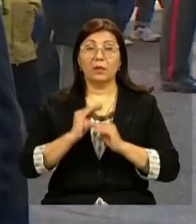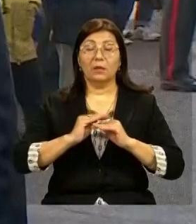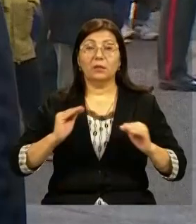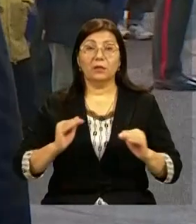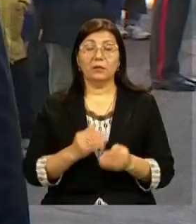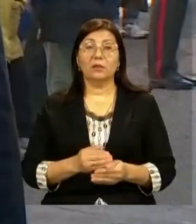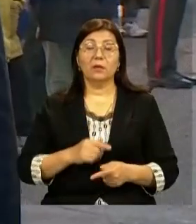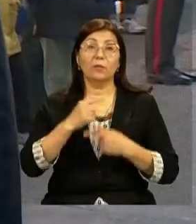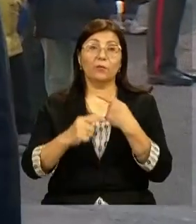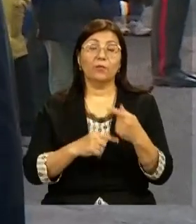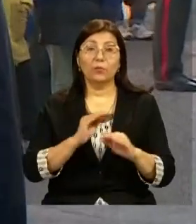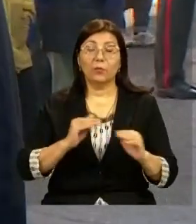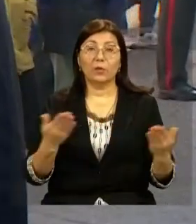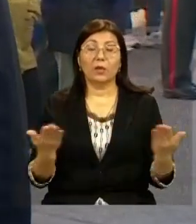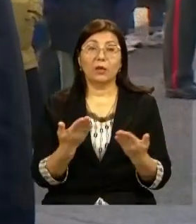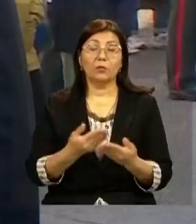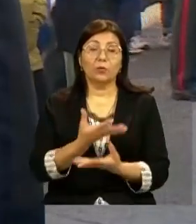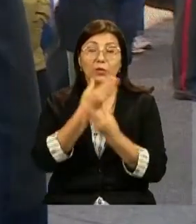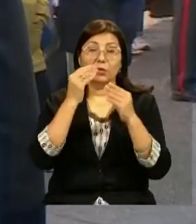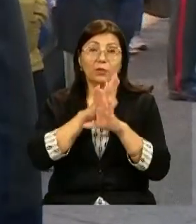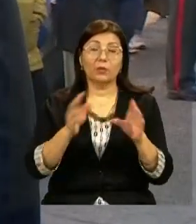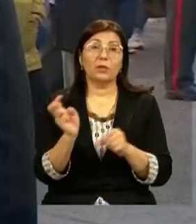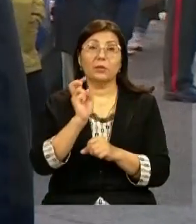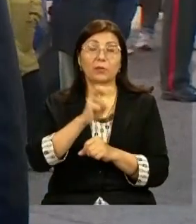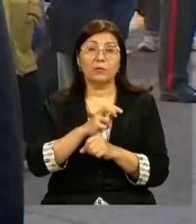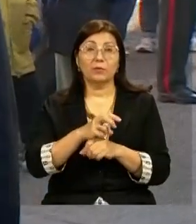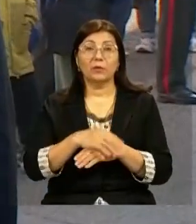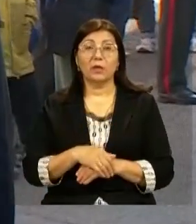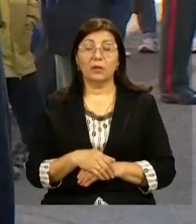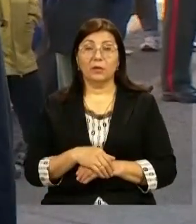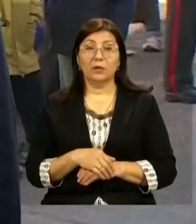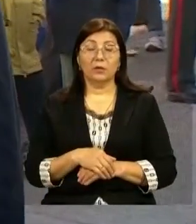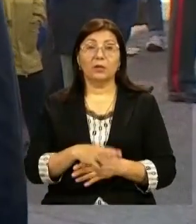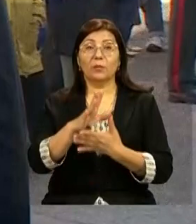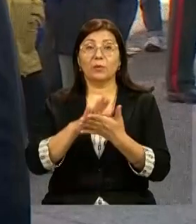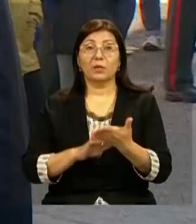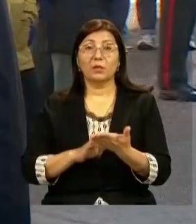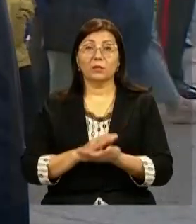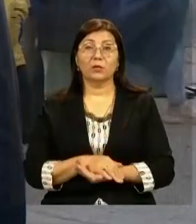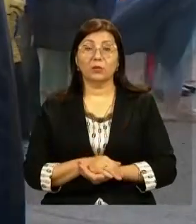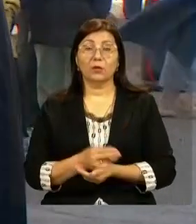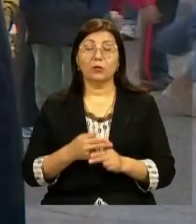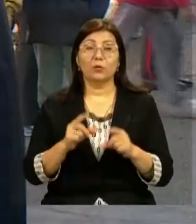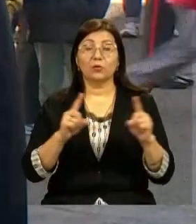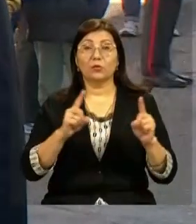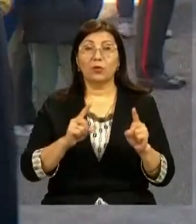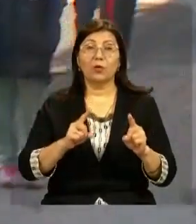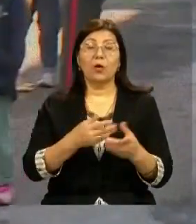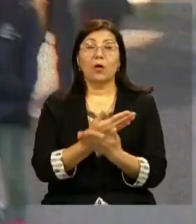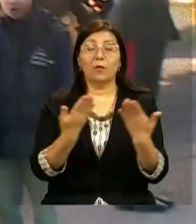детям, внукам, которые не забывают, приезжают, отмечают, продолжают то, что вы дали